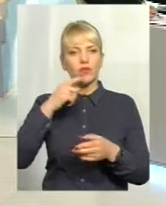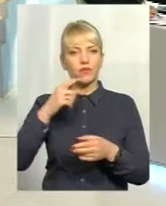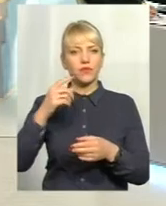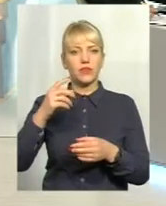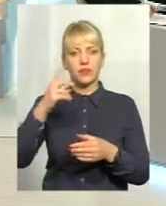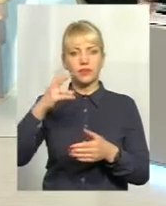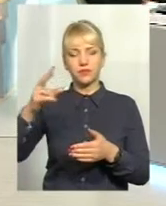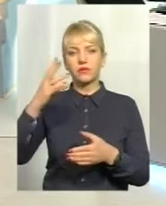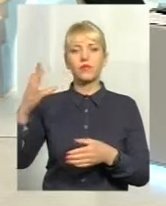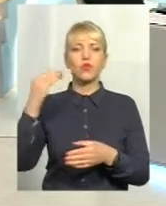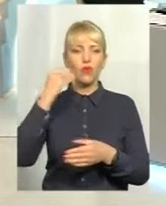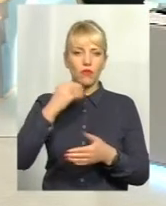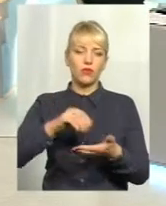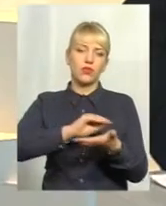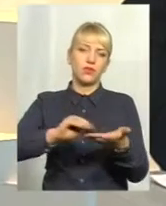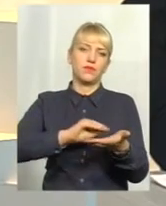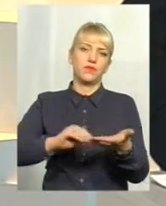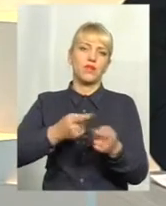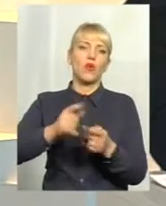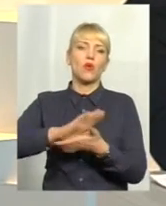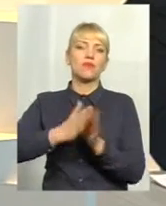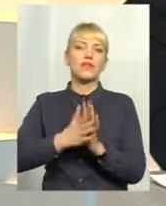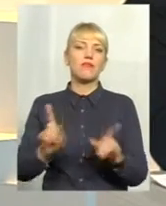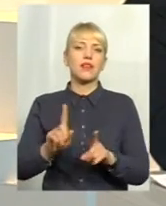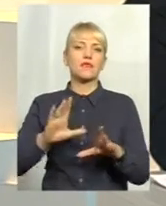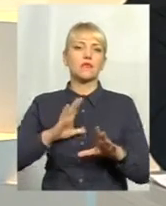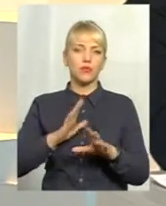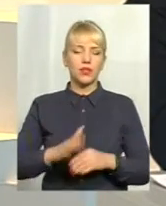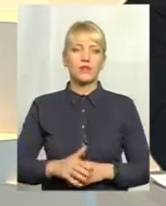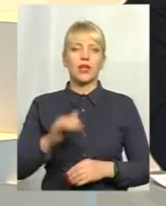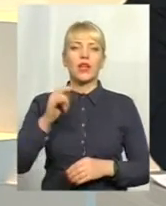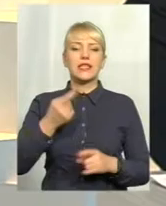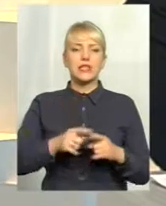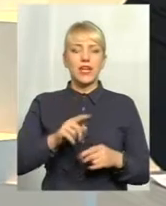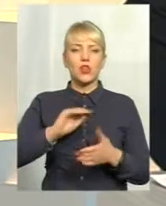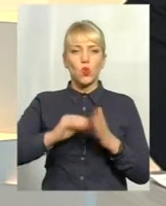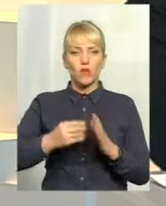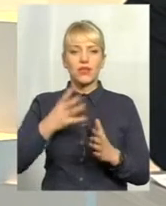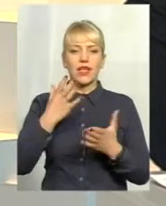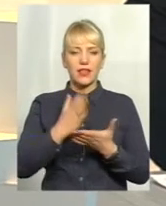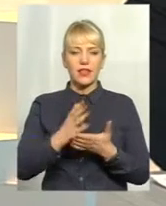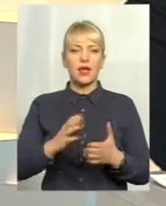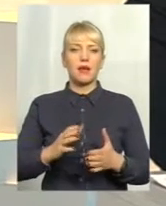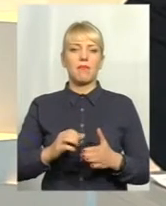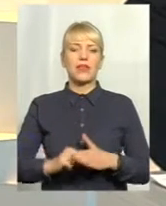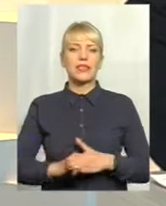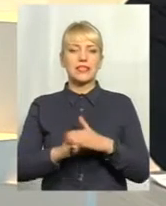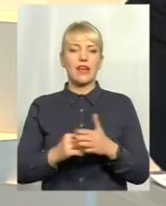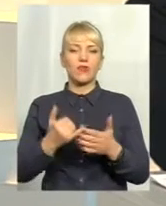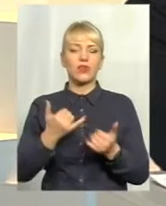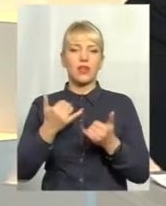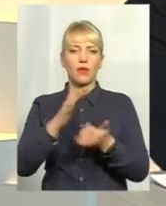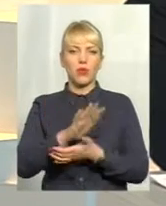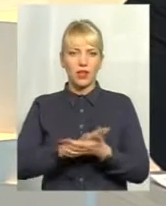отримана. І по суті, оця довідка, ну травмкарта, вона є як підставу для того, для подальших дій людини чи